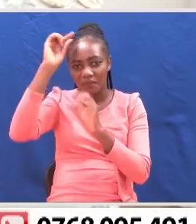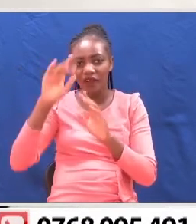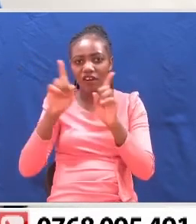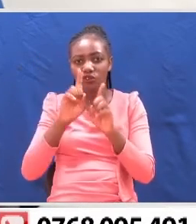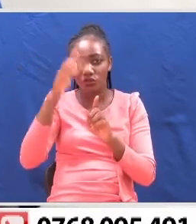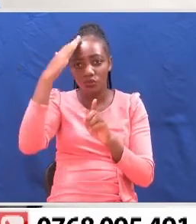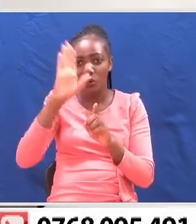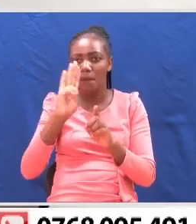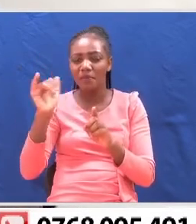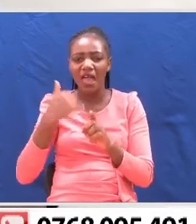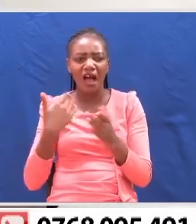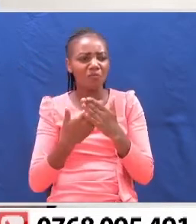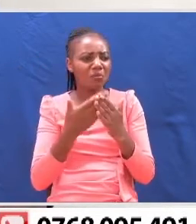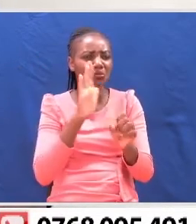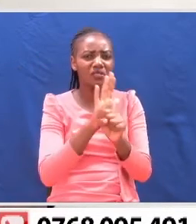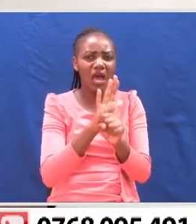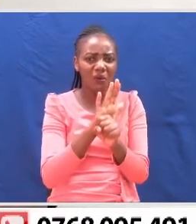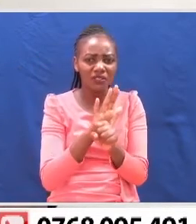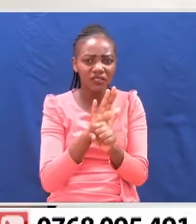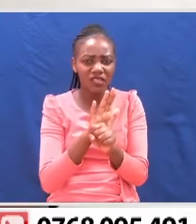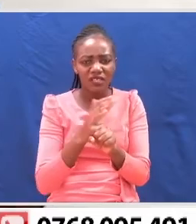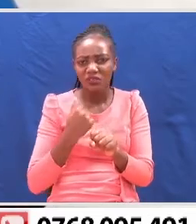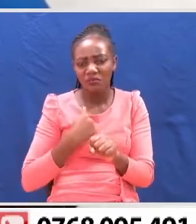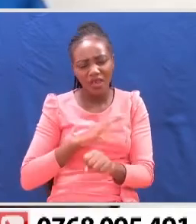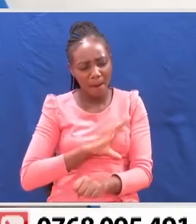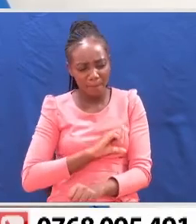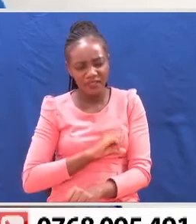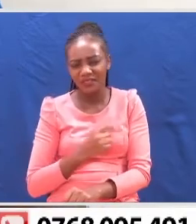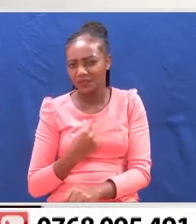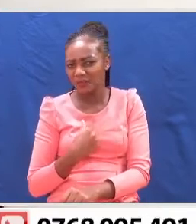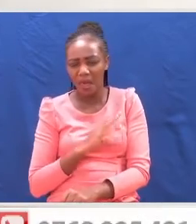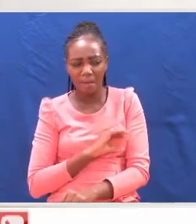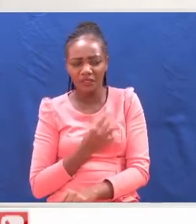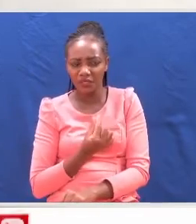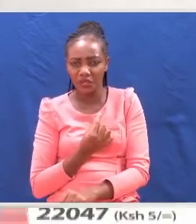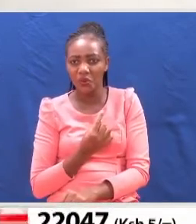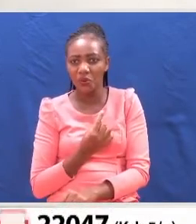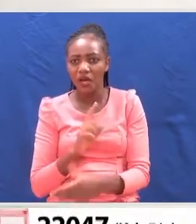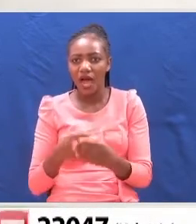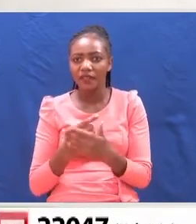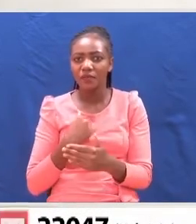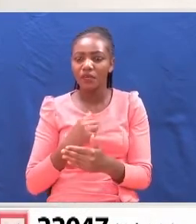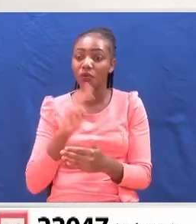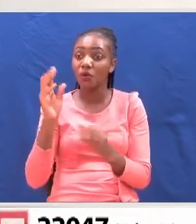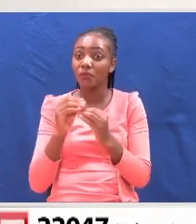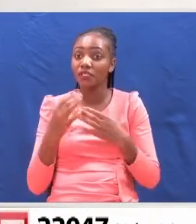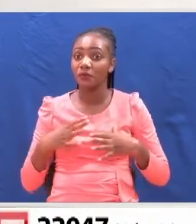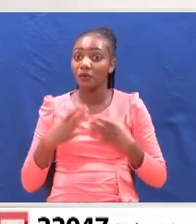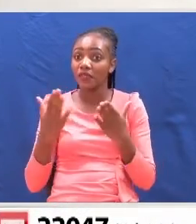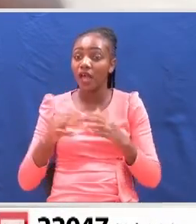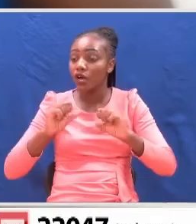pia ina mapendekezo mengi ambayo yanakuja. Kwa hivyo tutajadiliana na tutakaa na wananchi wa huko tuweze